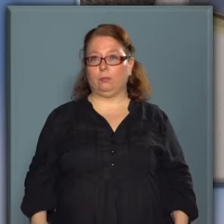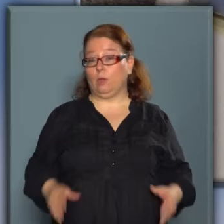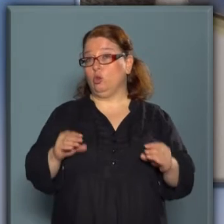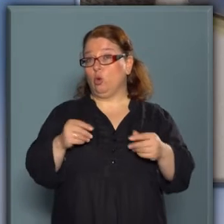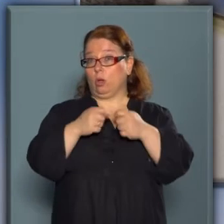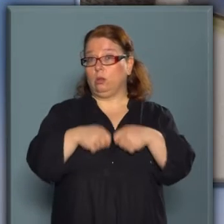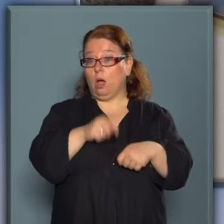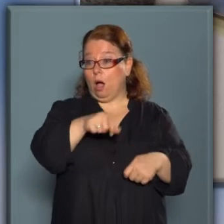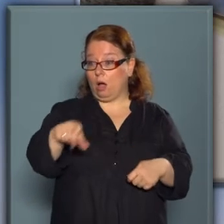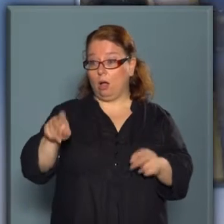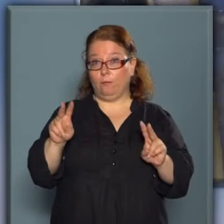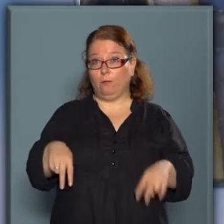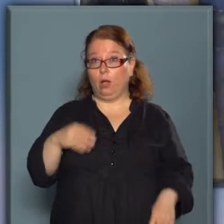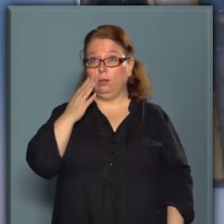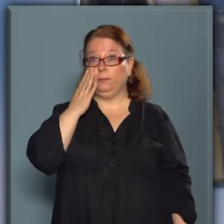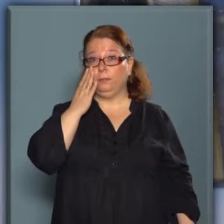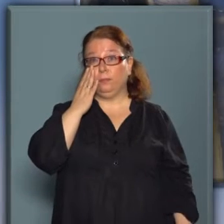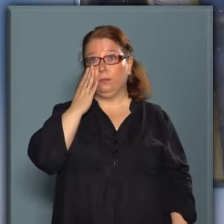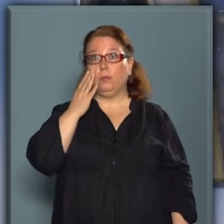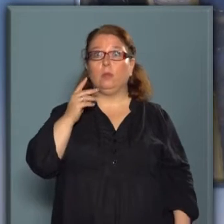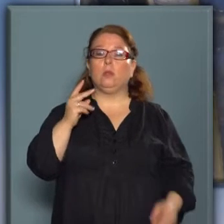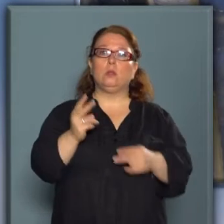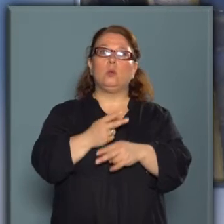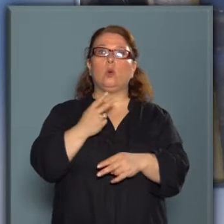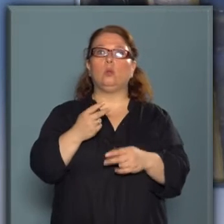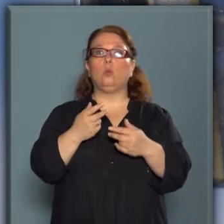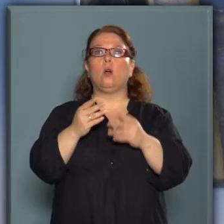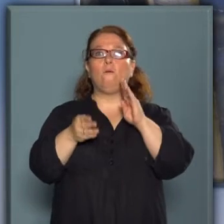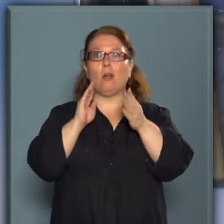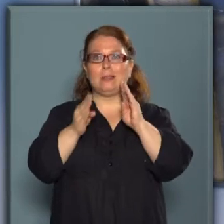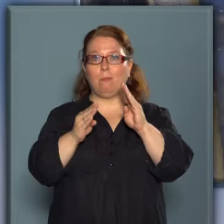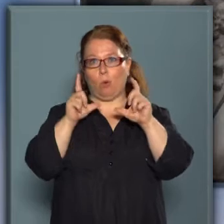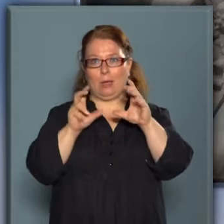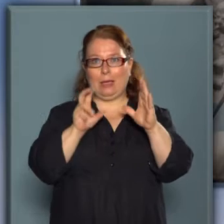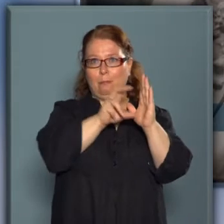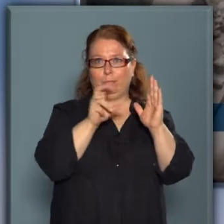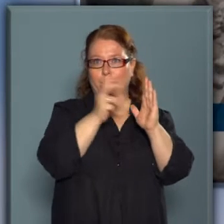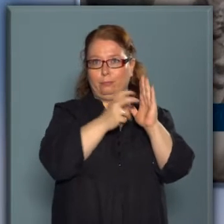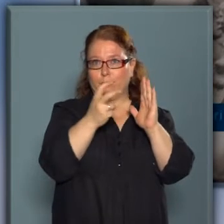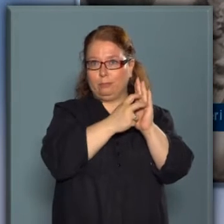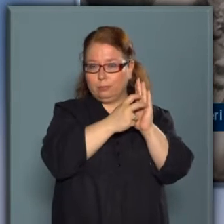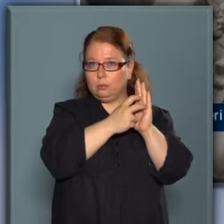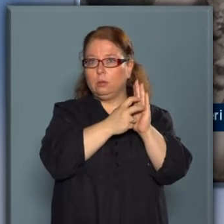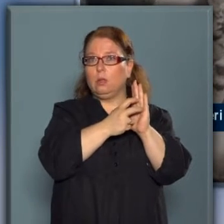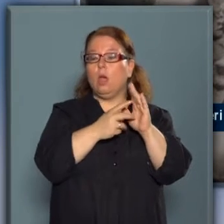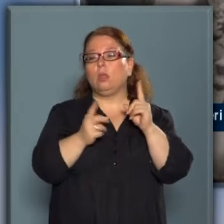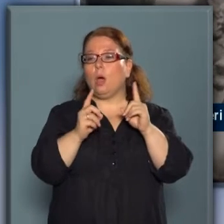Nagyon sok tagunk van. Felszoktunk tenni a Facebookra is képeket, hogy